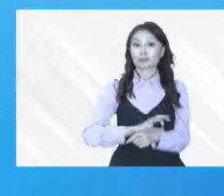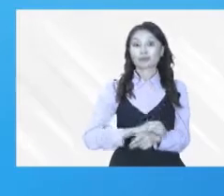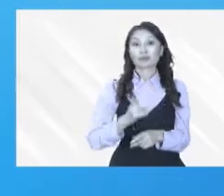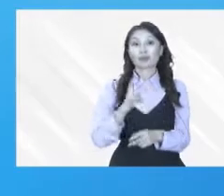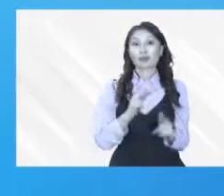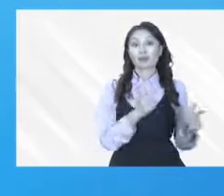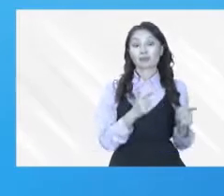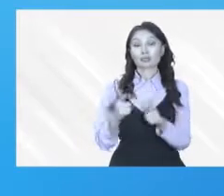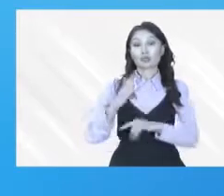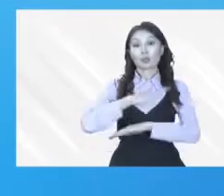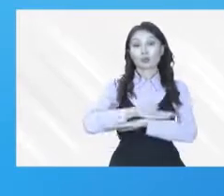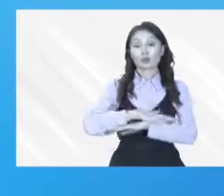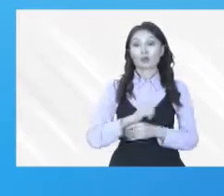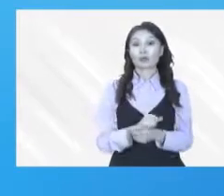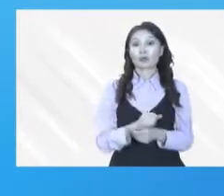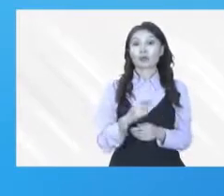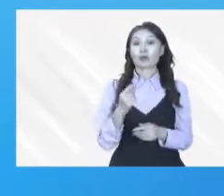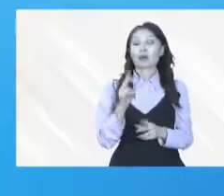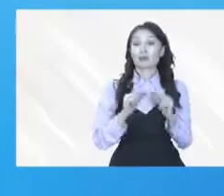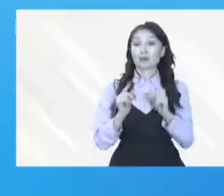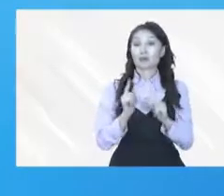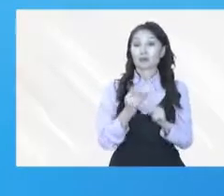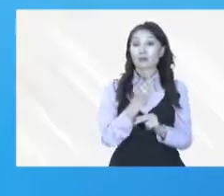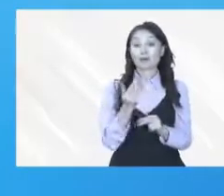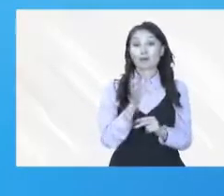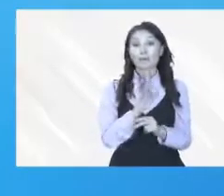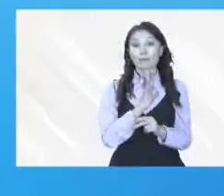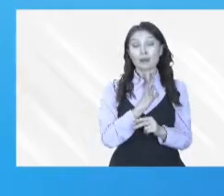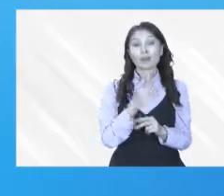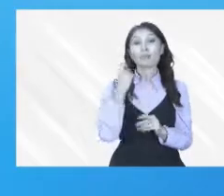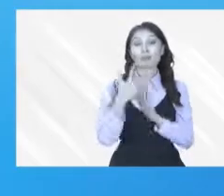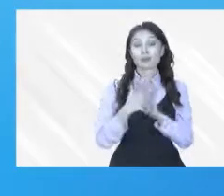для подготовки к уроку. Надеюсь,